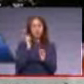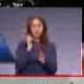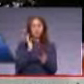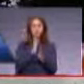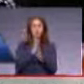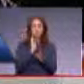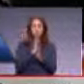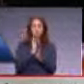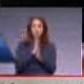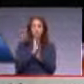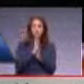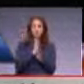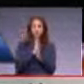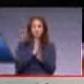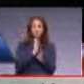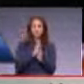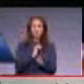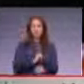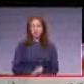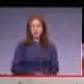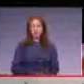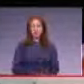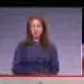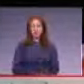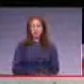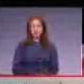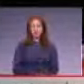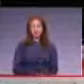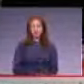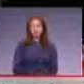محترفات بيمثلوا في التلفزيون، لكن